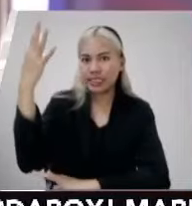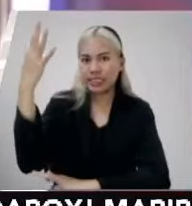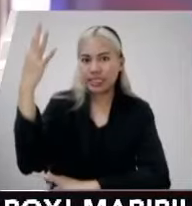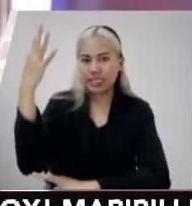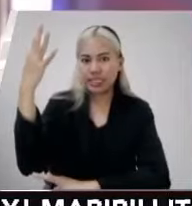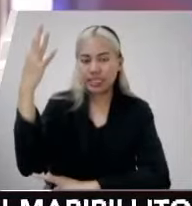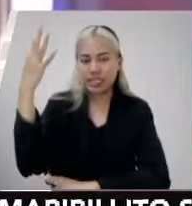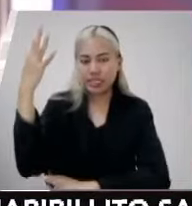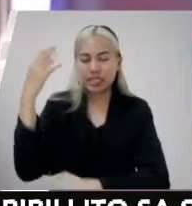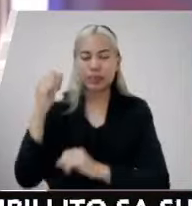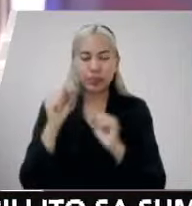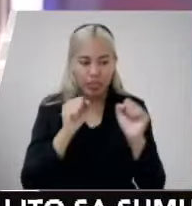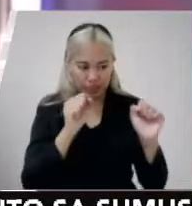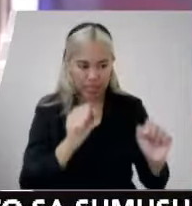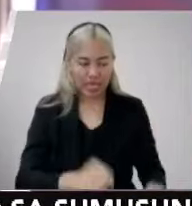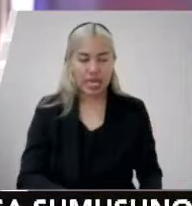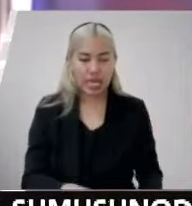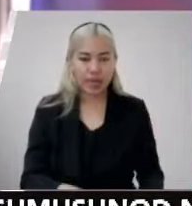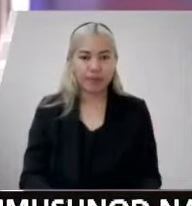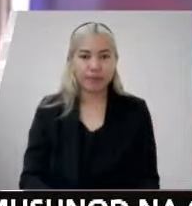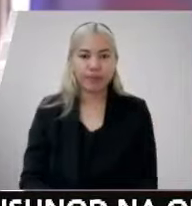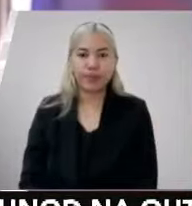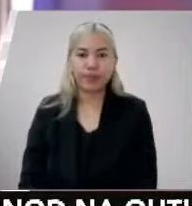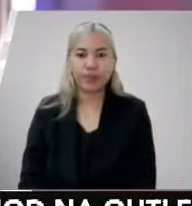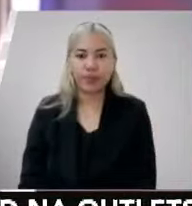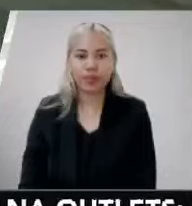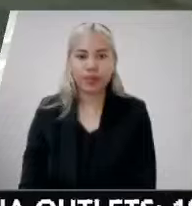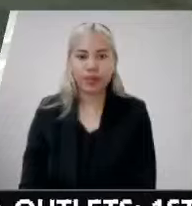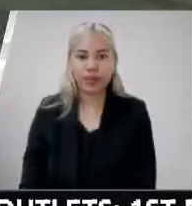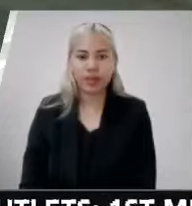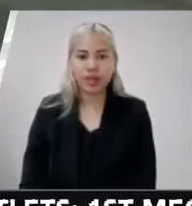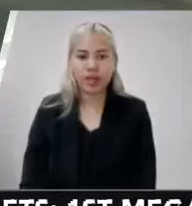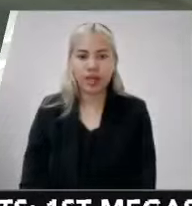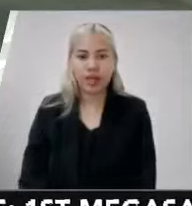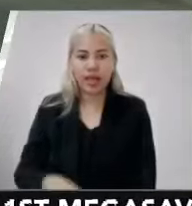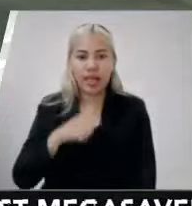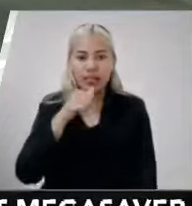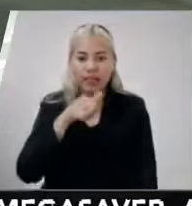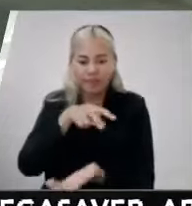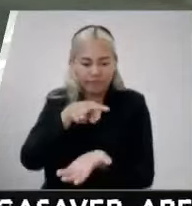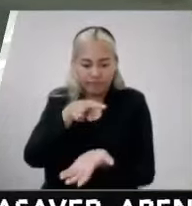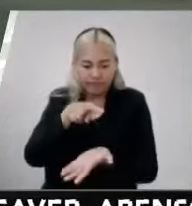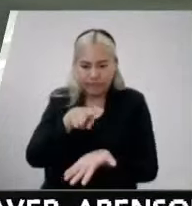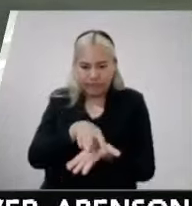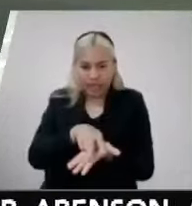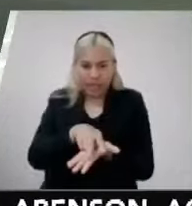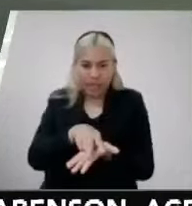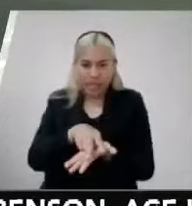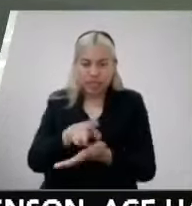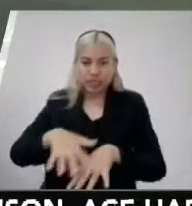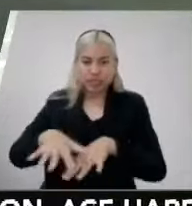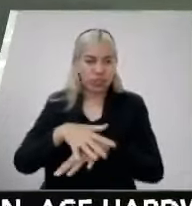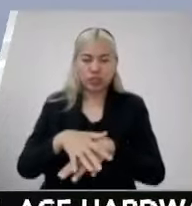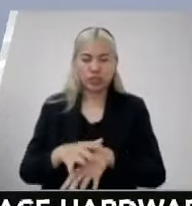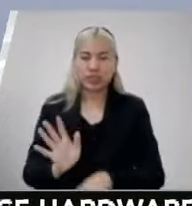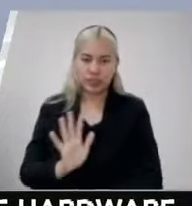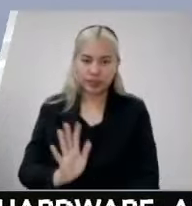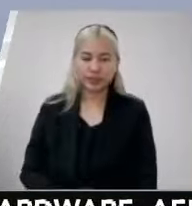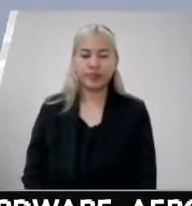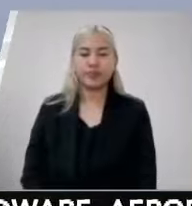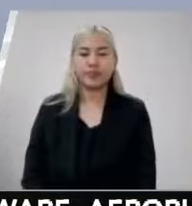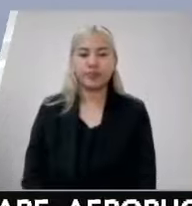then Hwag ka ring Magli flat on the ground mula sa GMA Regional TV one North Central Luzon